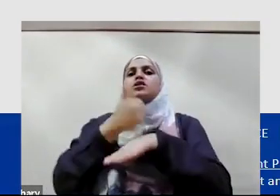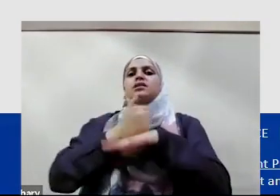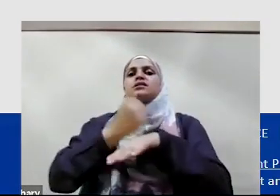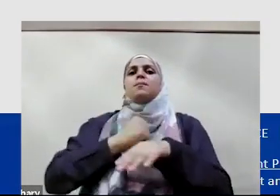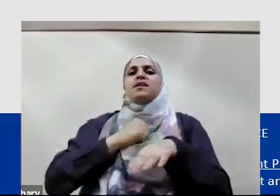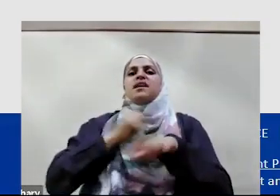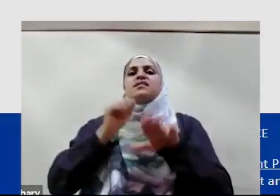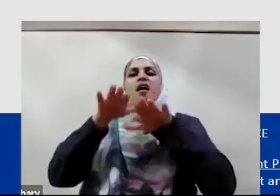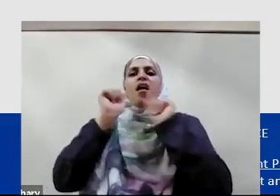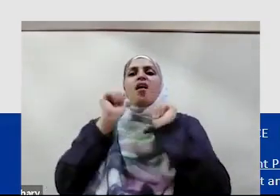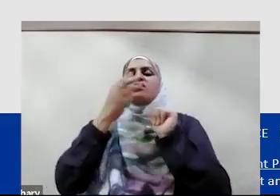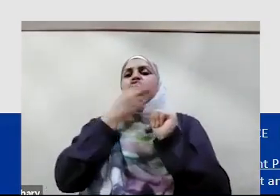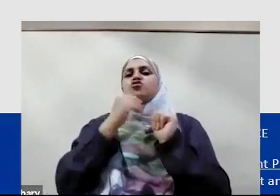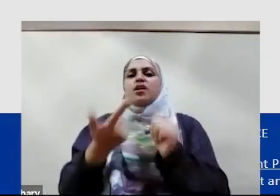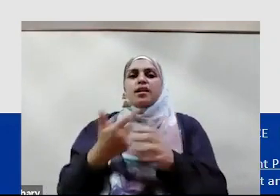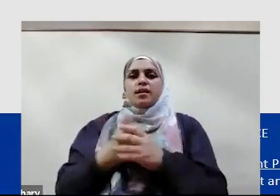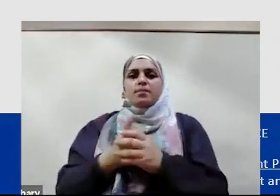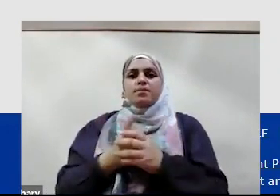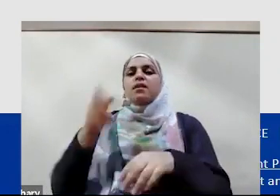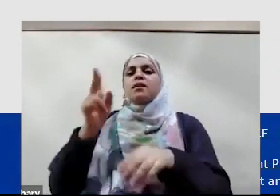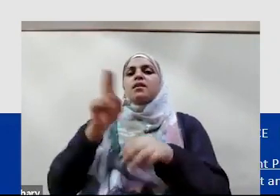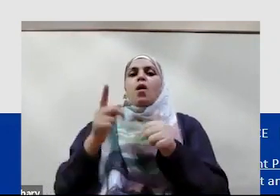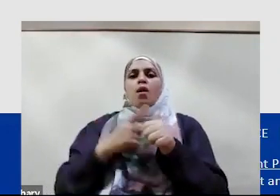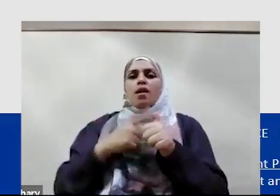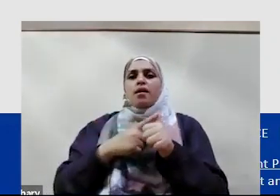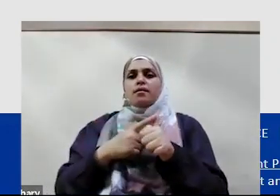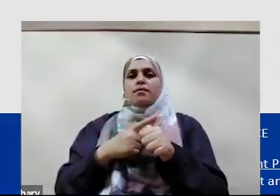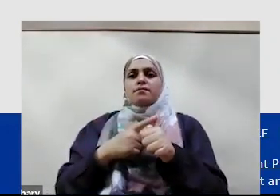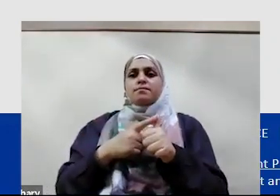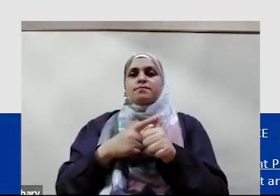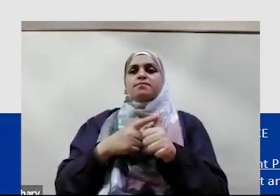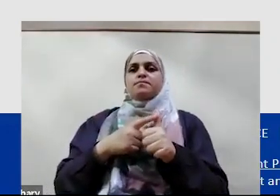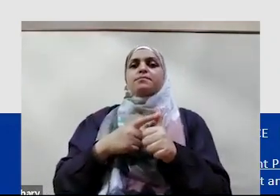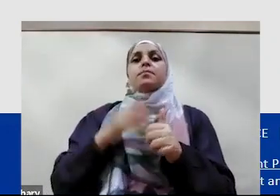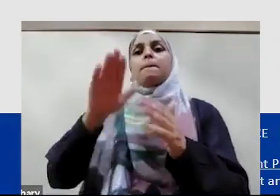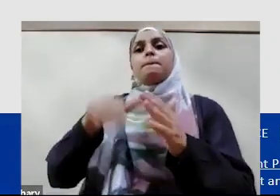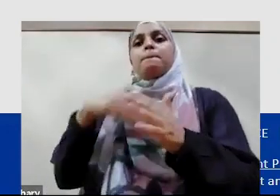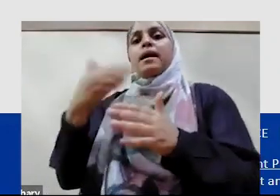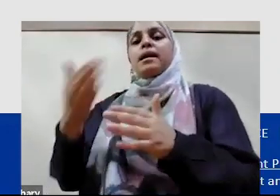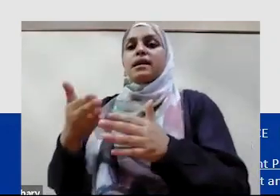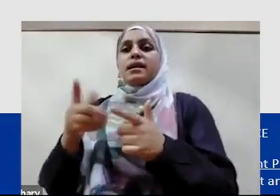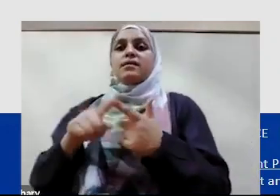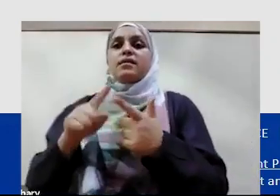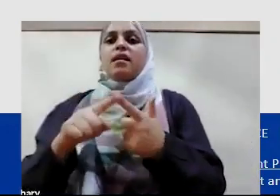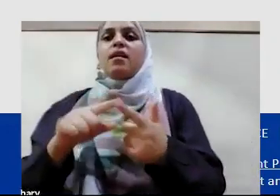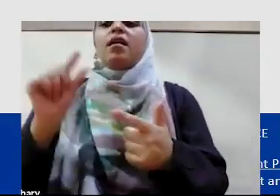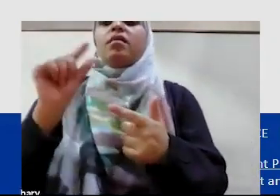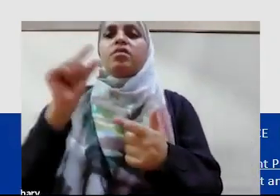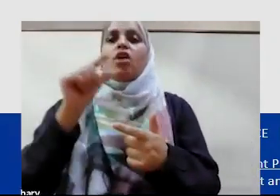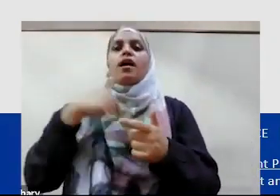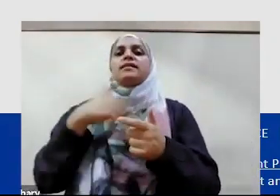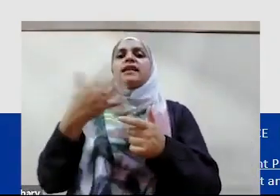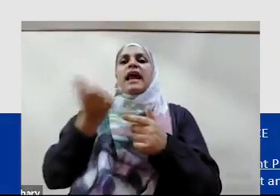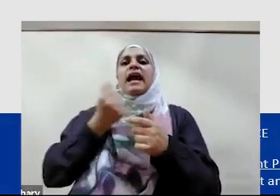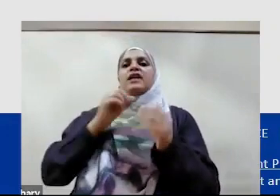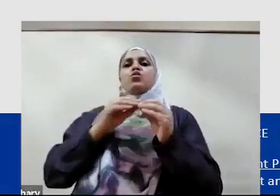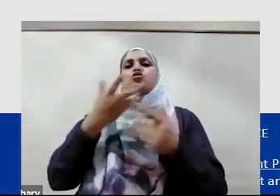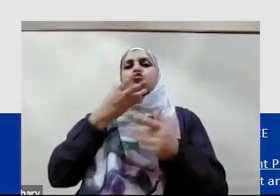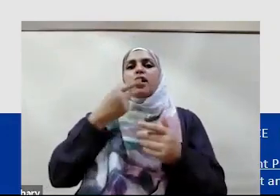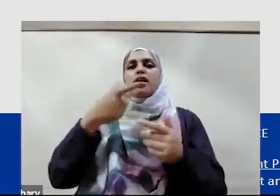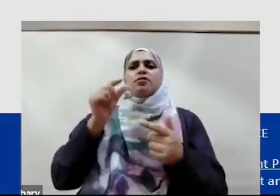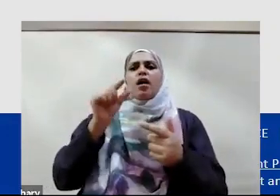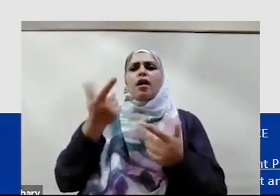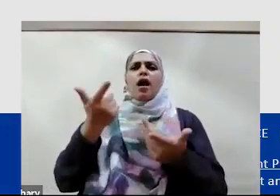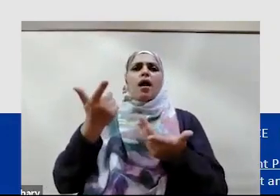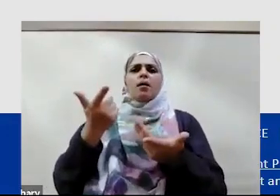متخرج منها أول حاجة، بعد كده الدرجة دي أنا أخدتها، دي كانت مثلا درجة بكالوريوس